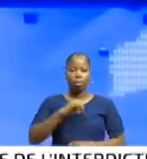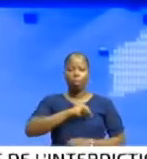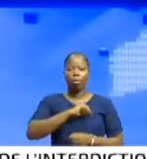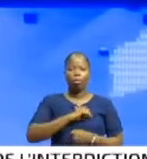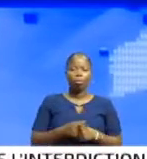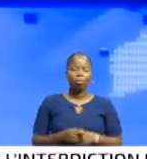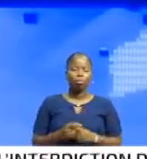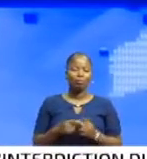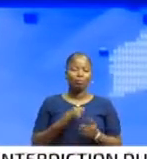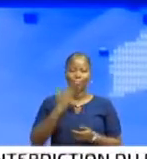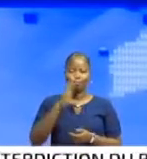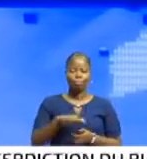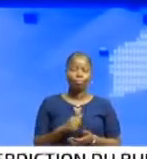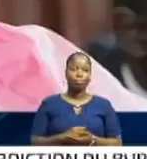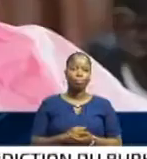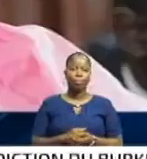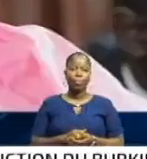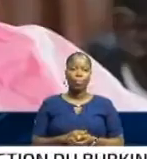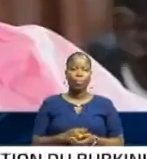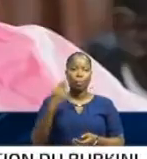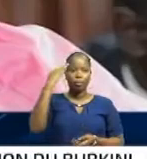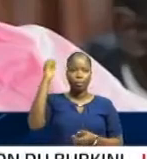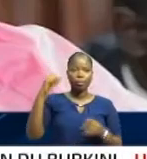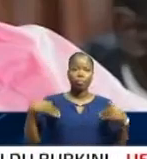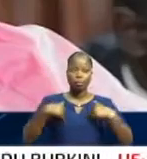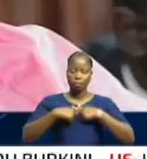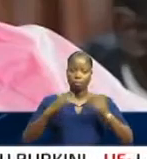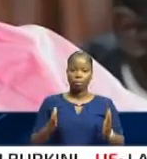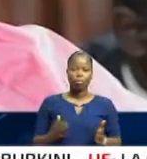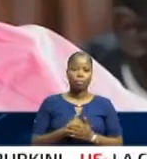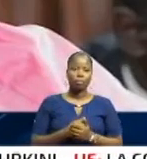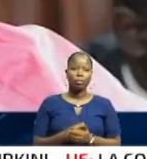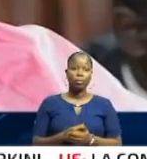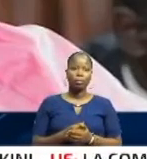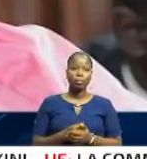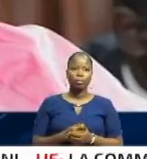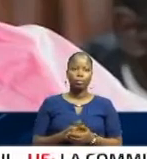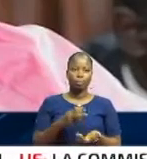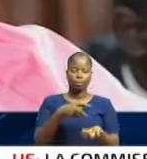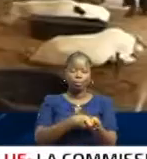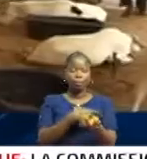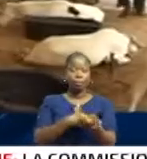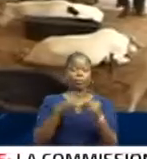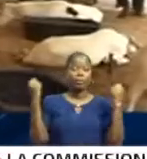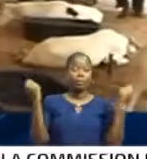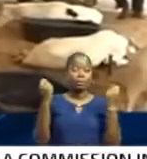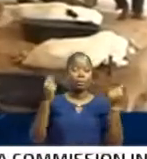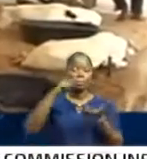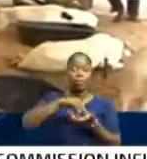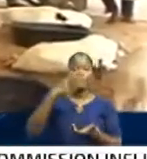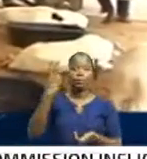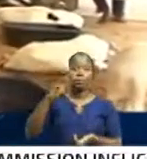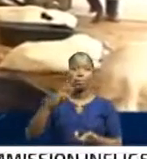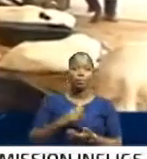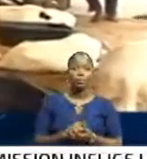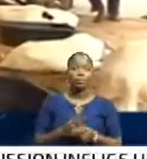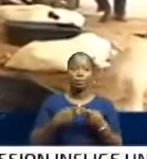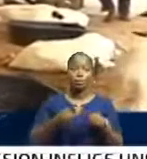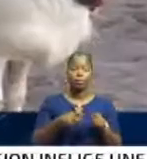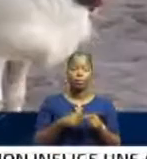justin à saillat parti du ministre de l'élevage n'excluant pas une pénurie de moutons pour la tabaski 2006 n'a pas laissé indifférent la